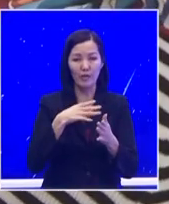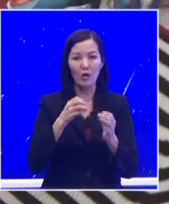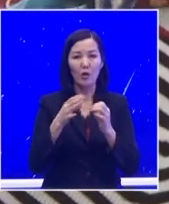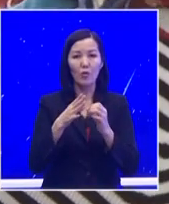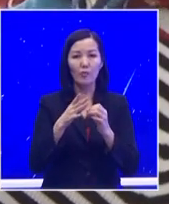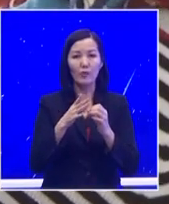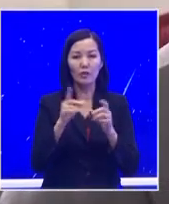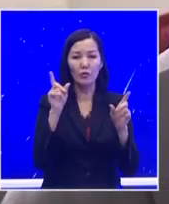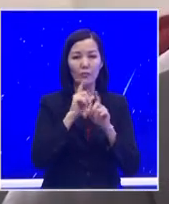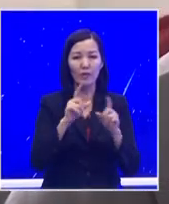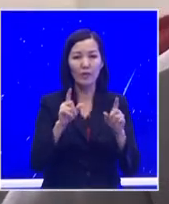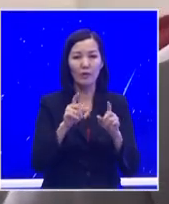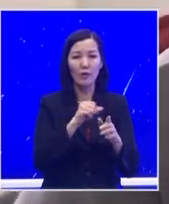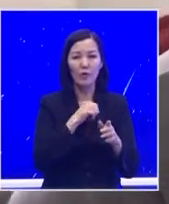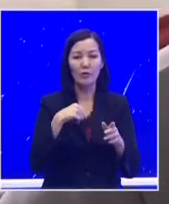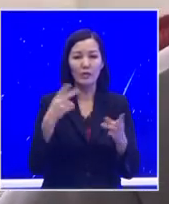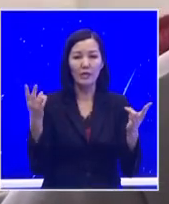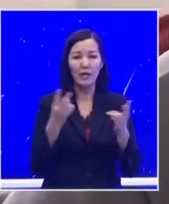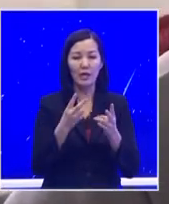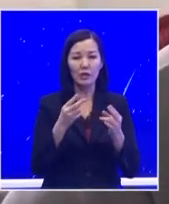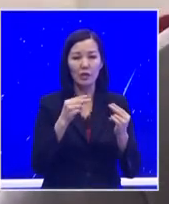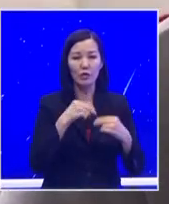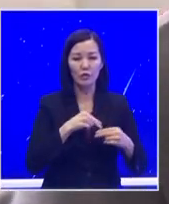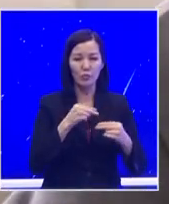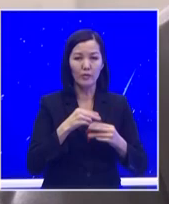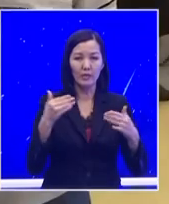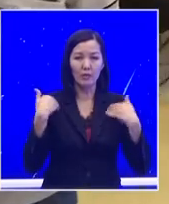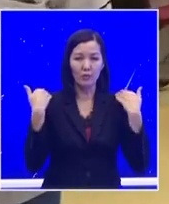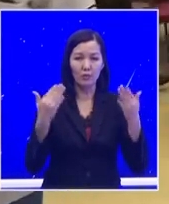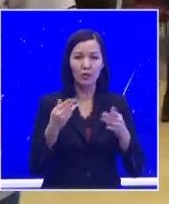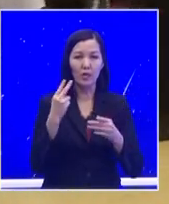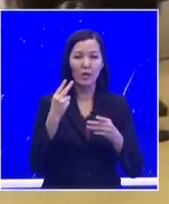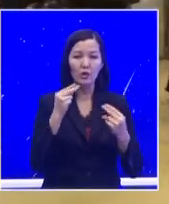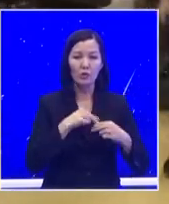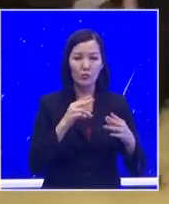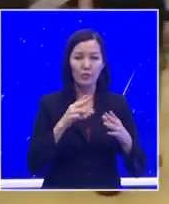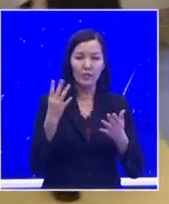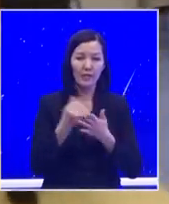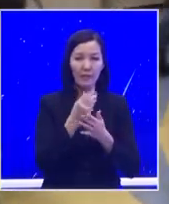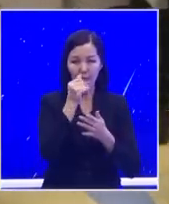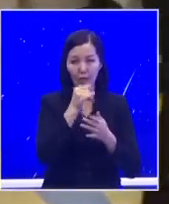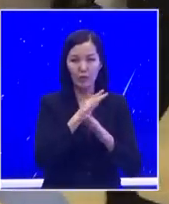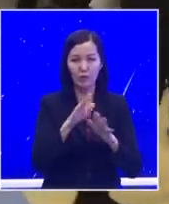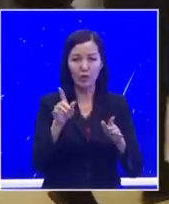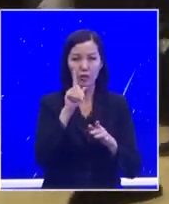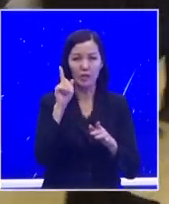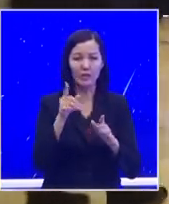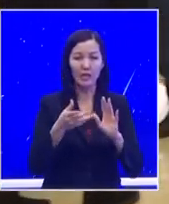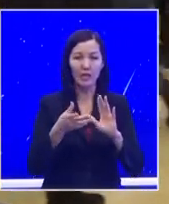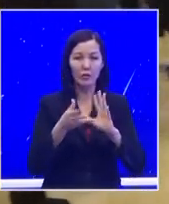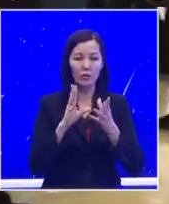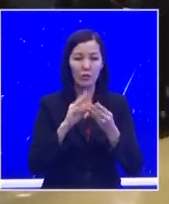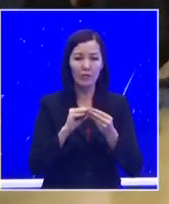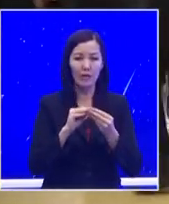берді. Мұнан бөлек 15-ке жуық мекеме өкілдері өздеріне қажет вакансияларды ұсынды. Екі қолға бір күрек таппай жүрген